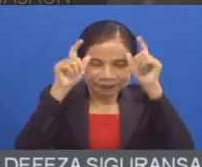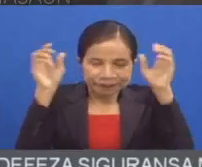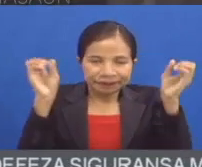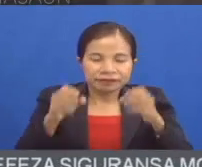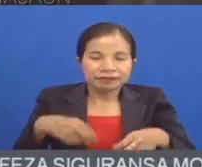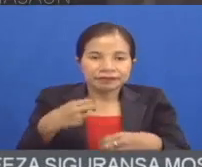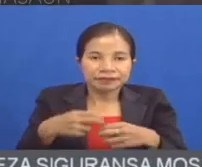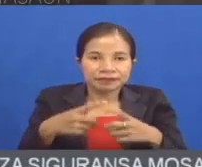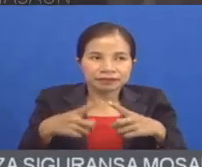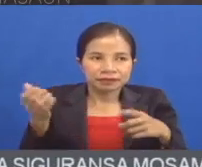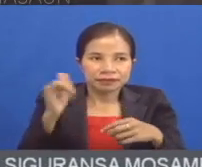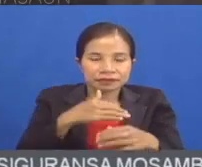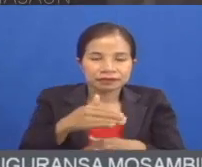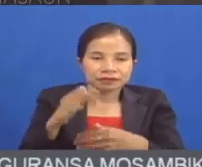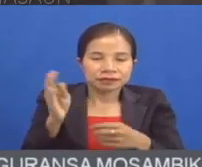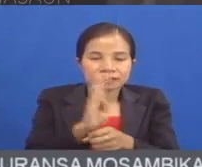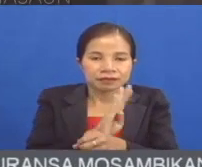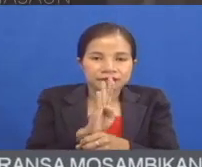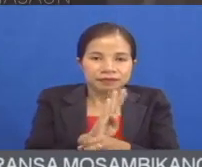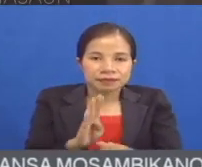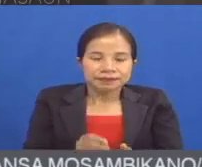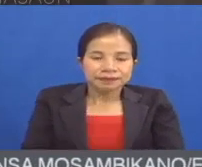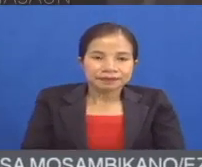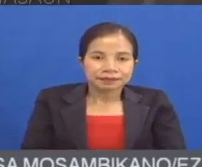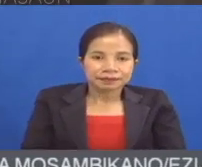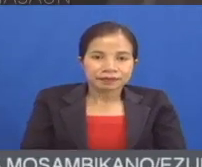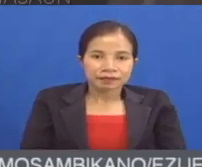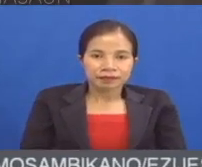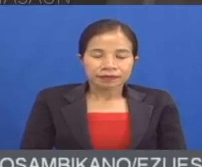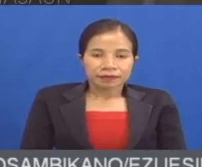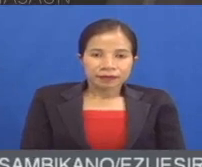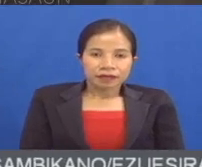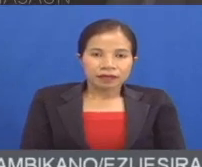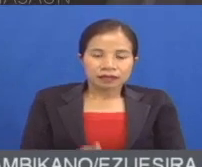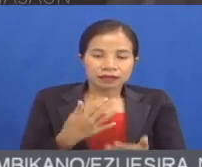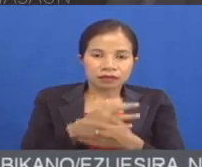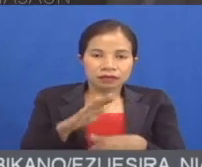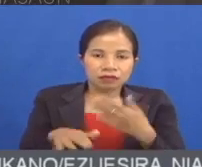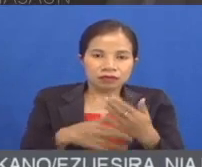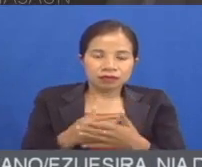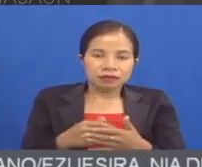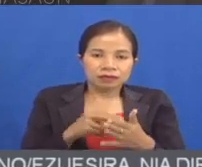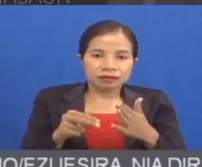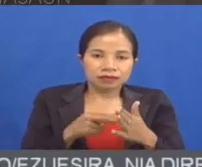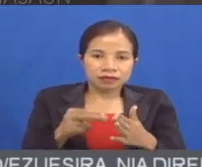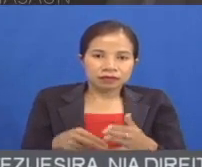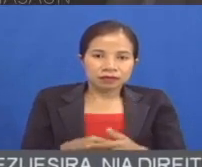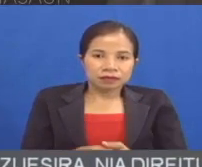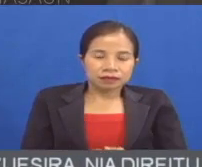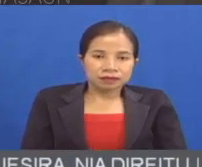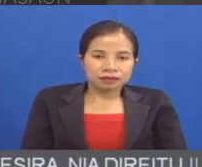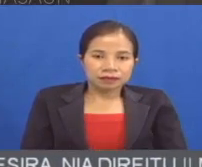fo impacto ba yesirne proceso negosio nerasi. Dia telespectadores a radio no televisão Timor-Leste kare kire nemi informação nebe maka hatu bede